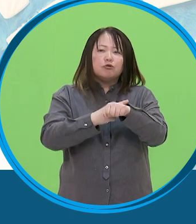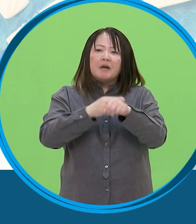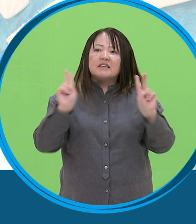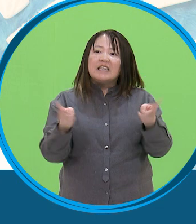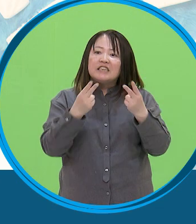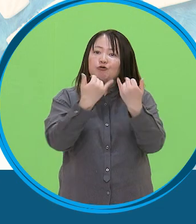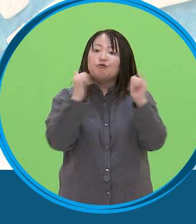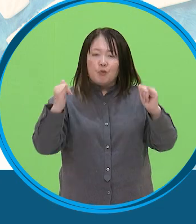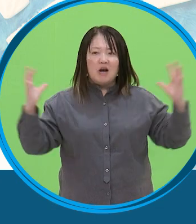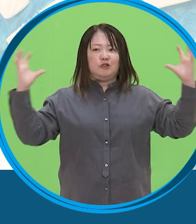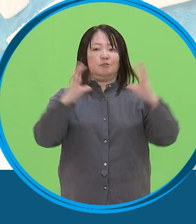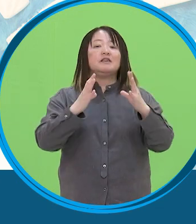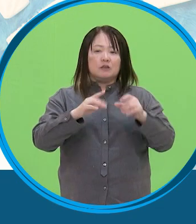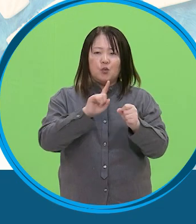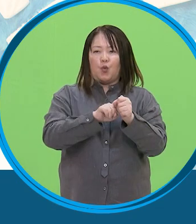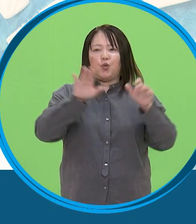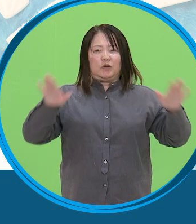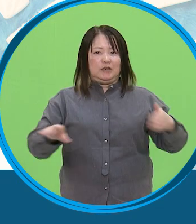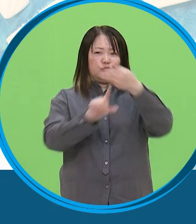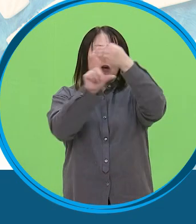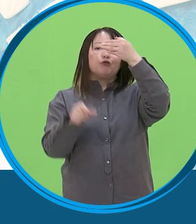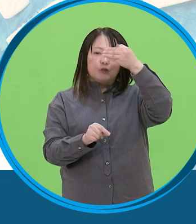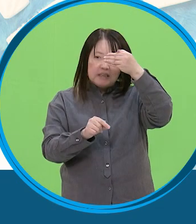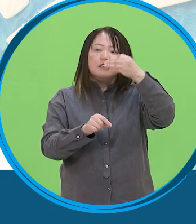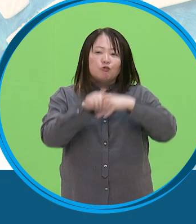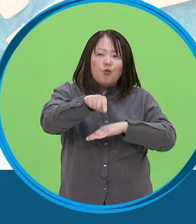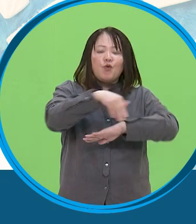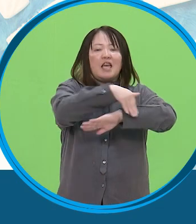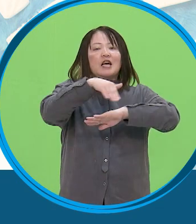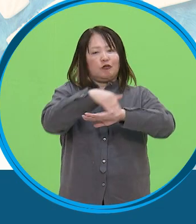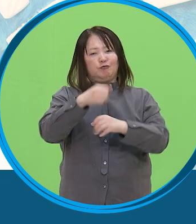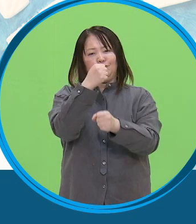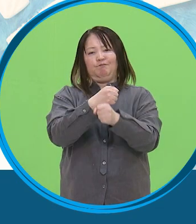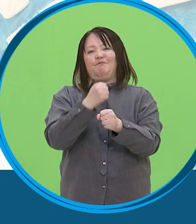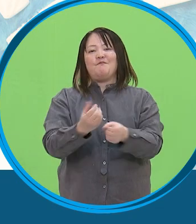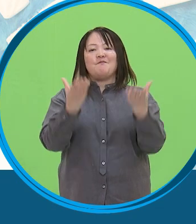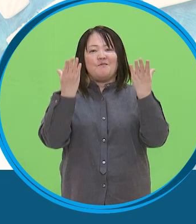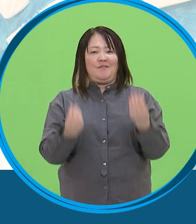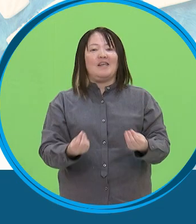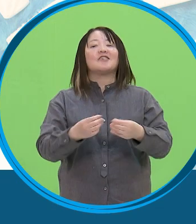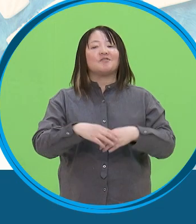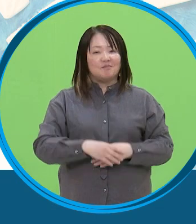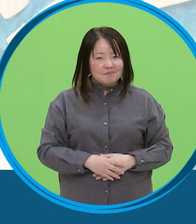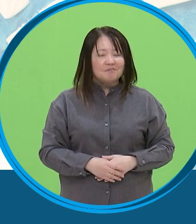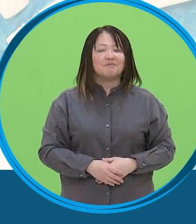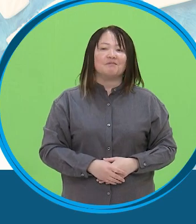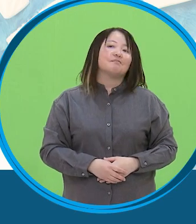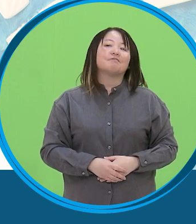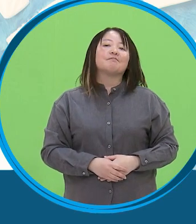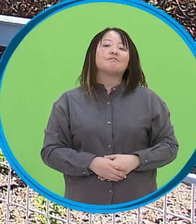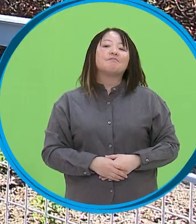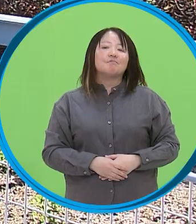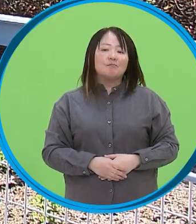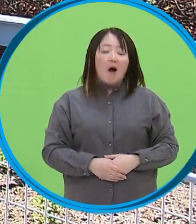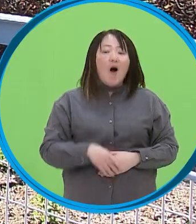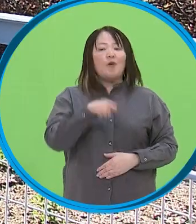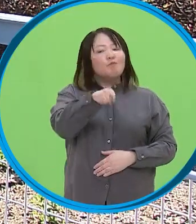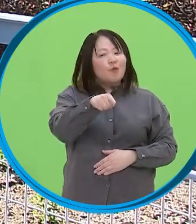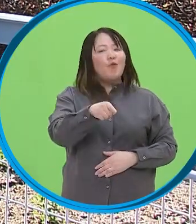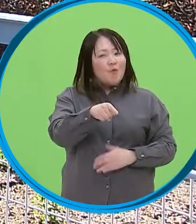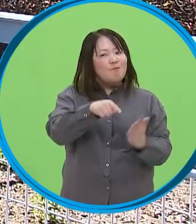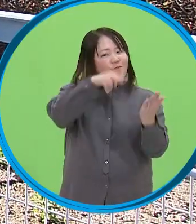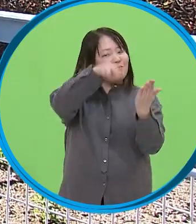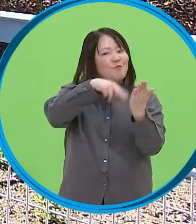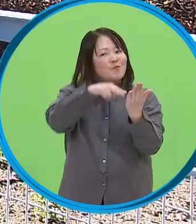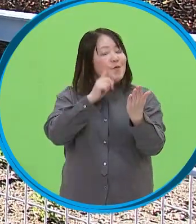な観光のスペシャリストが参加し、今年9月に完成したのが観光振興計画なんです。 どうぞ